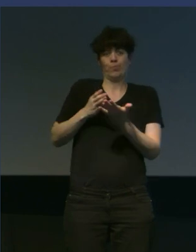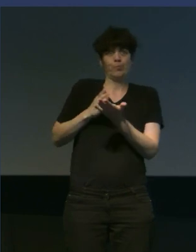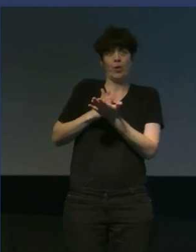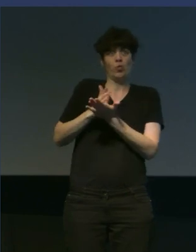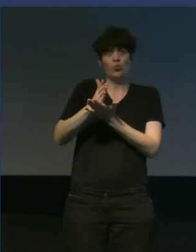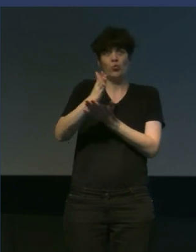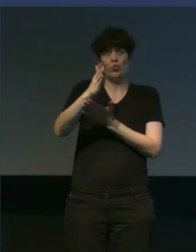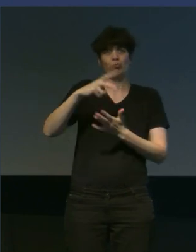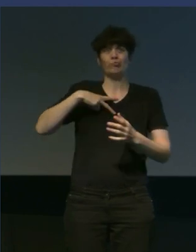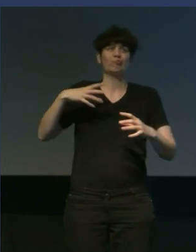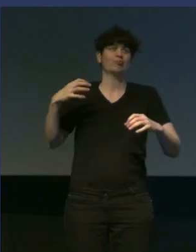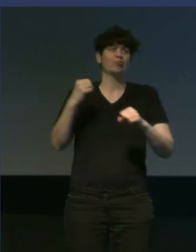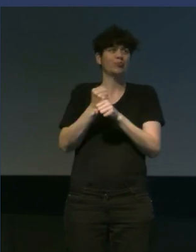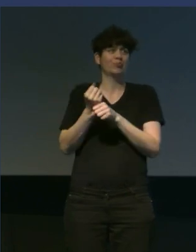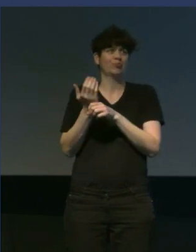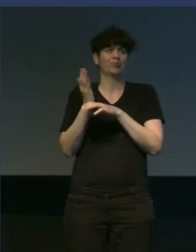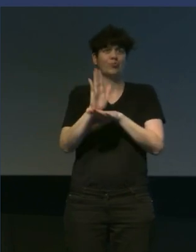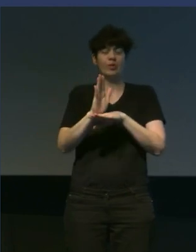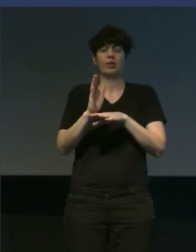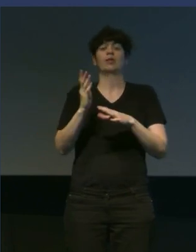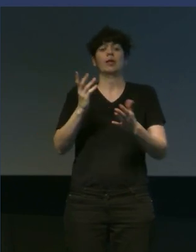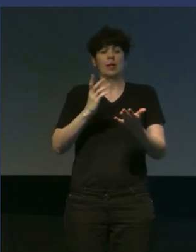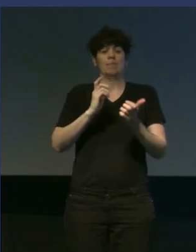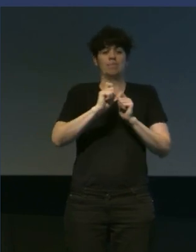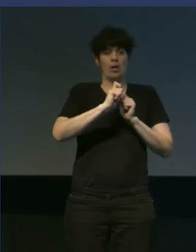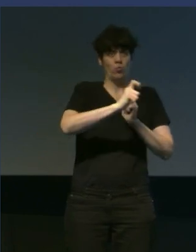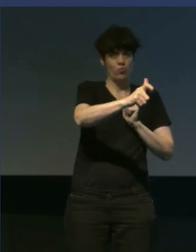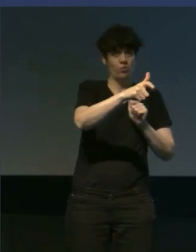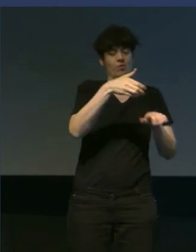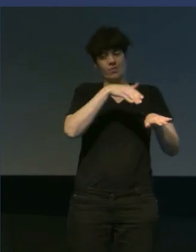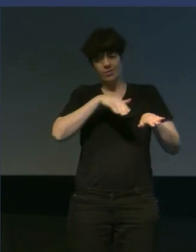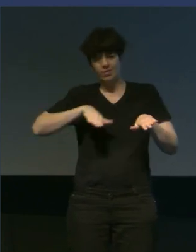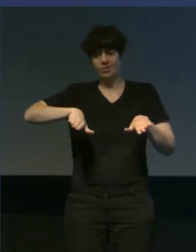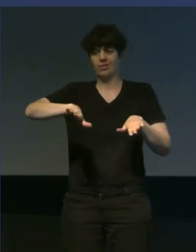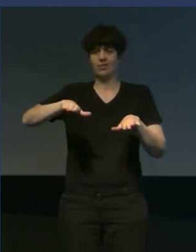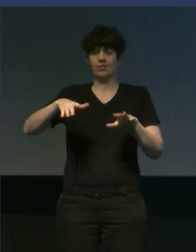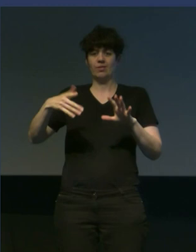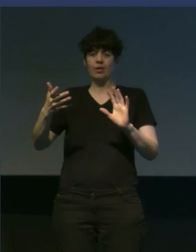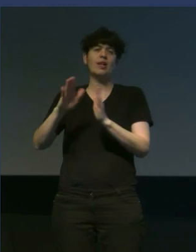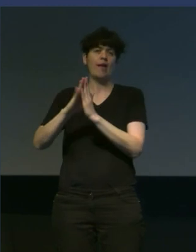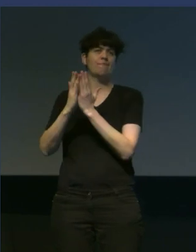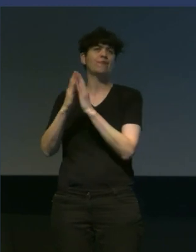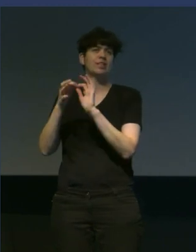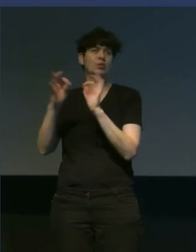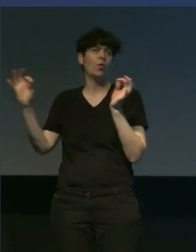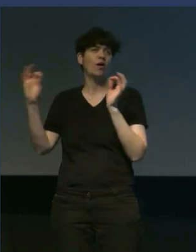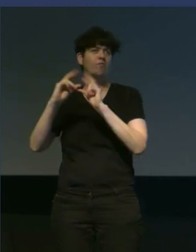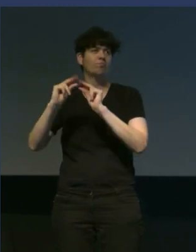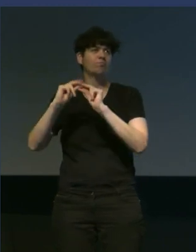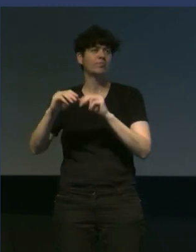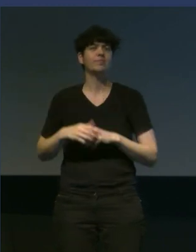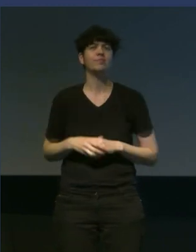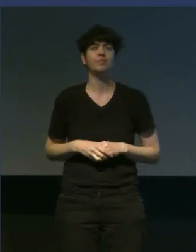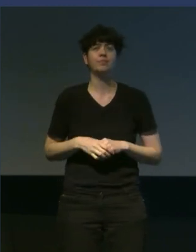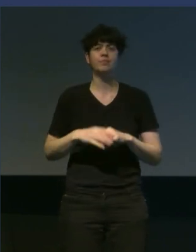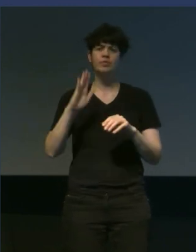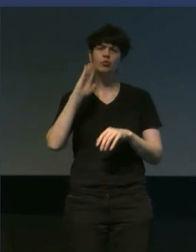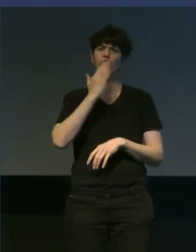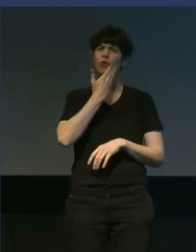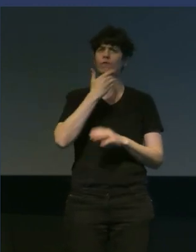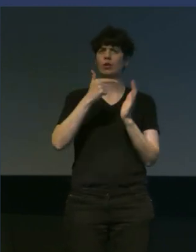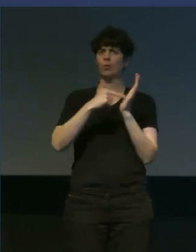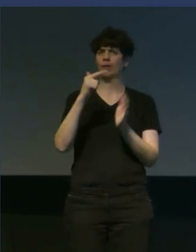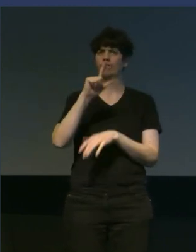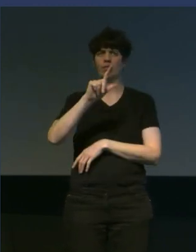parcours en pré-cours. Et en parallèle de mon parcours, je vais vous parler de l'histoire du livre. Et donc, en janvier